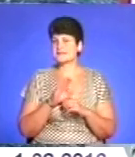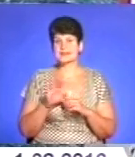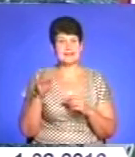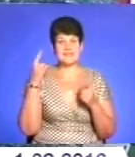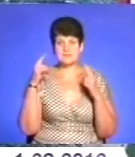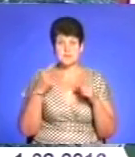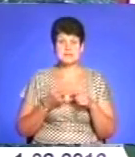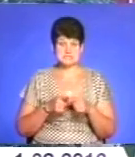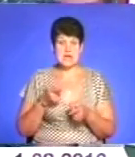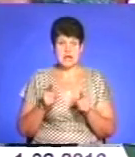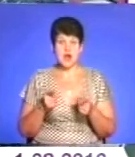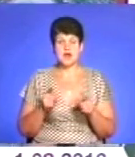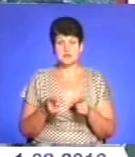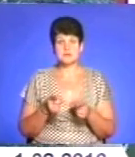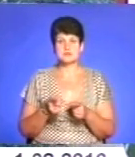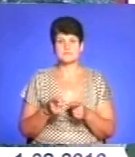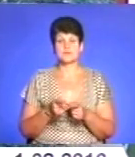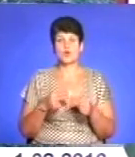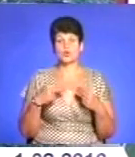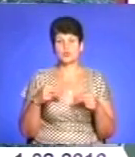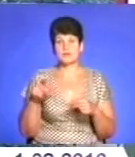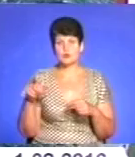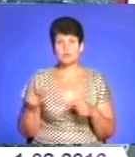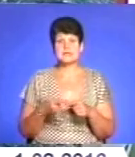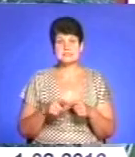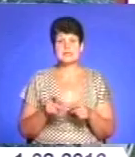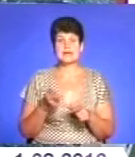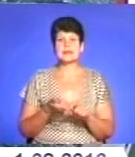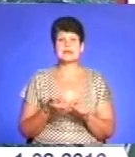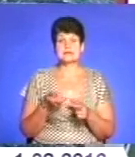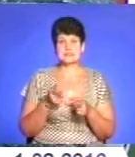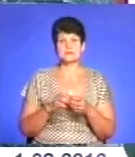реальність. Торгівля людьми – це величезна загроза не тільки в Україні, а й в всьому світі.